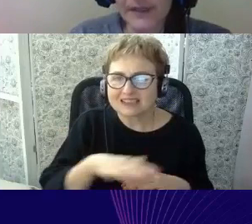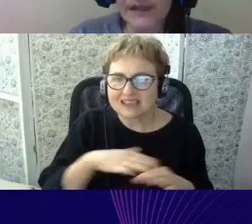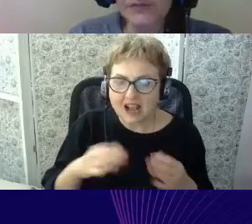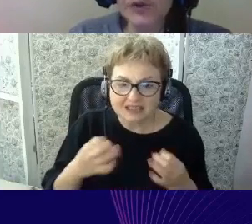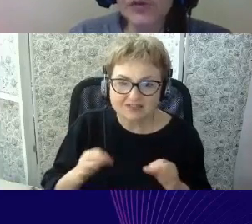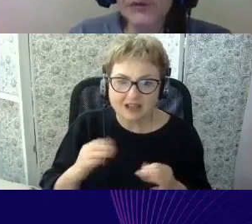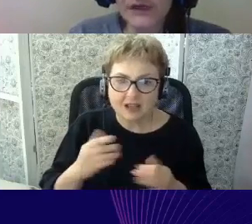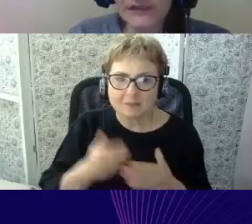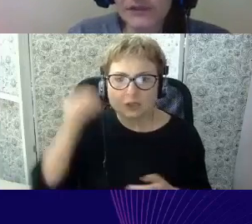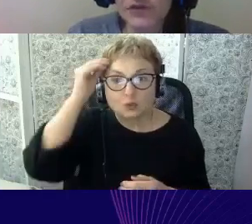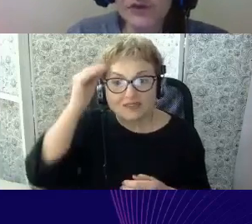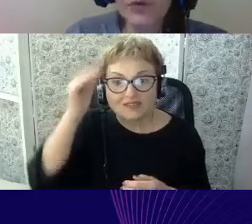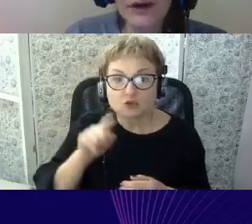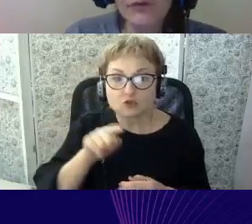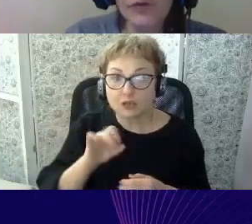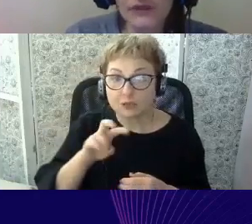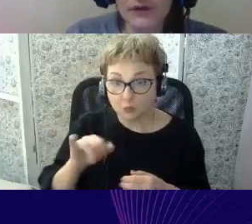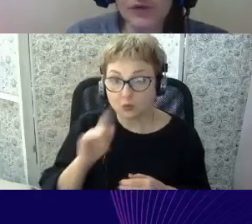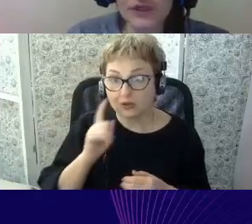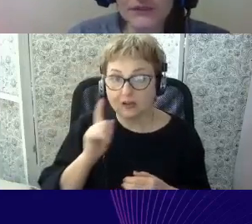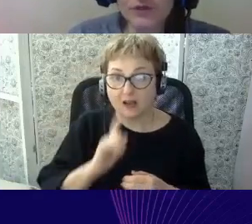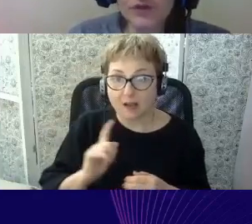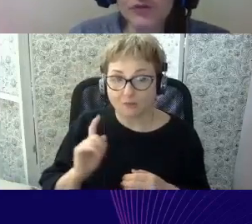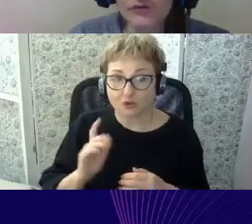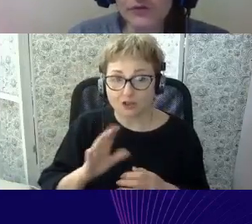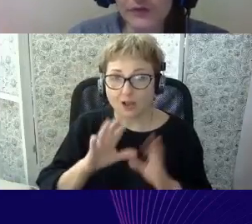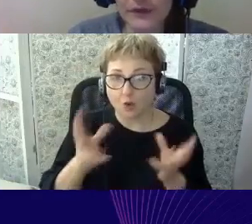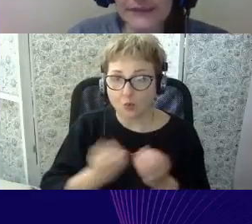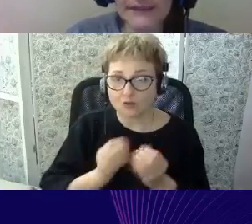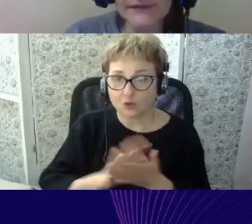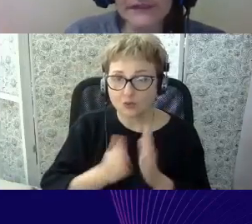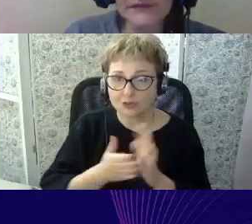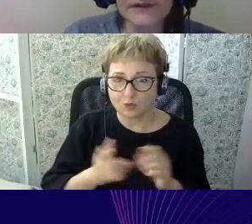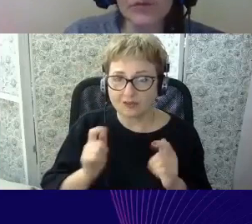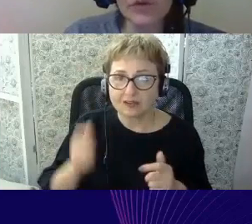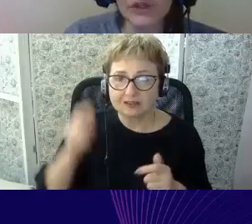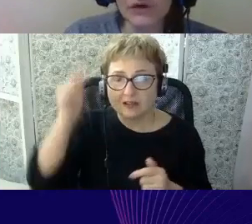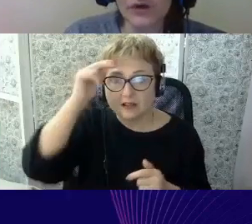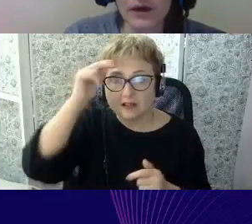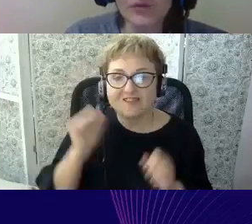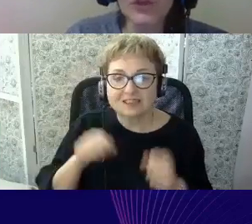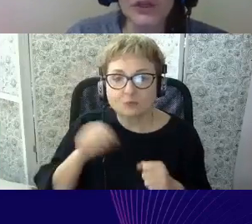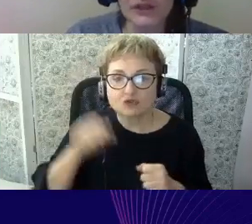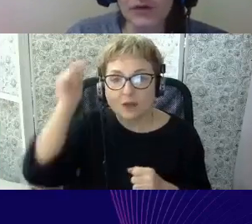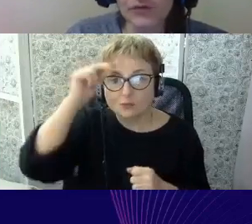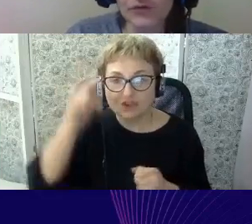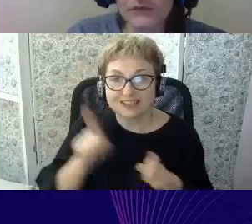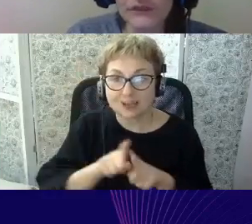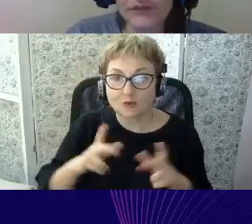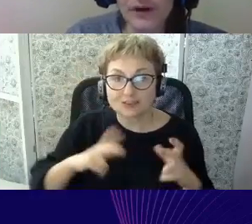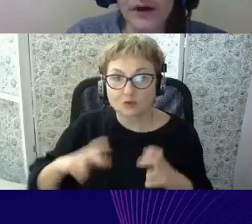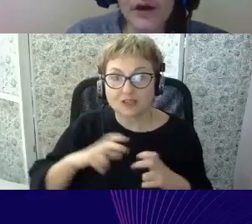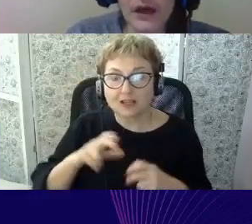пространства, подразумевается, что ему комфортно обучаться в общих условиях, и, соответственно, возможно обучение